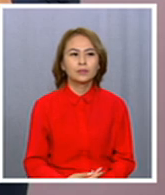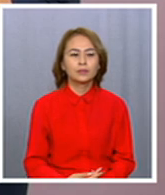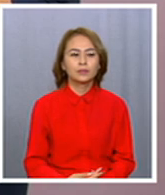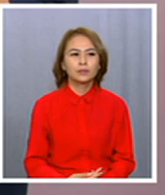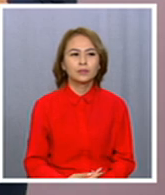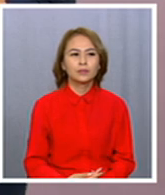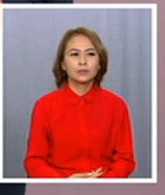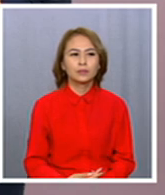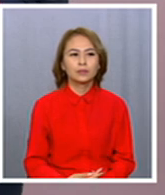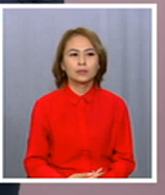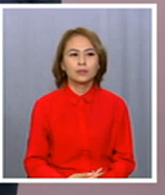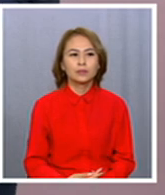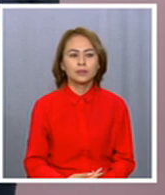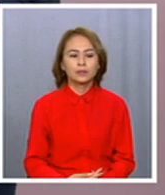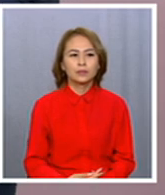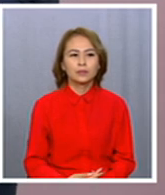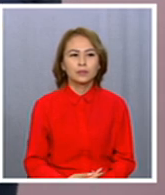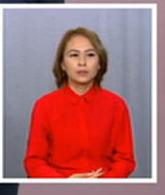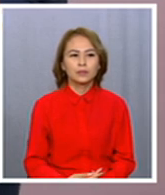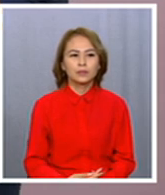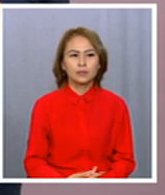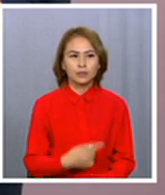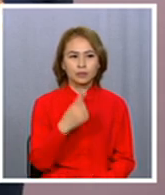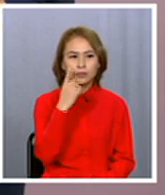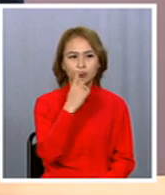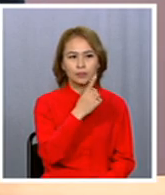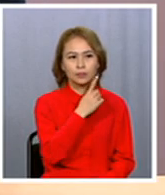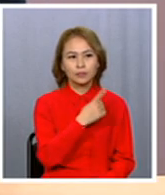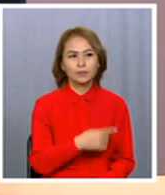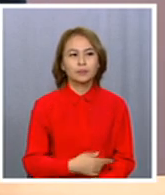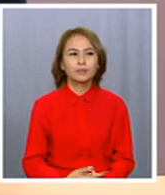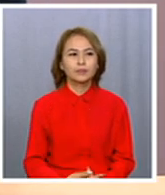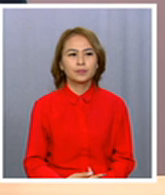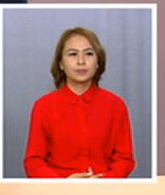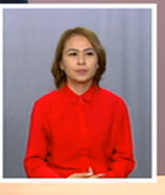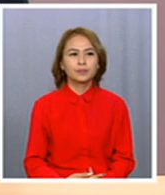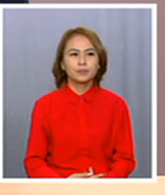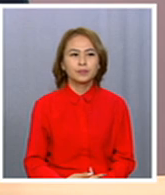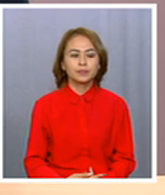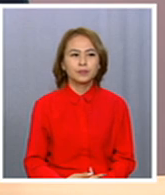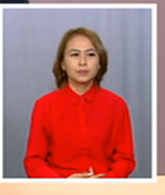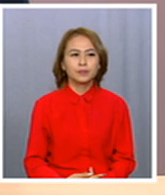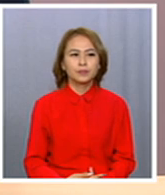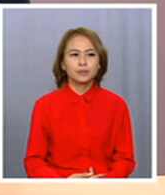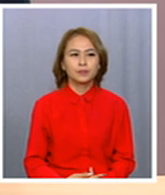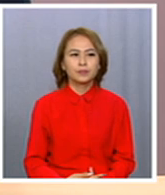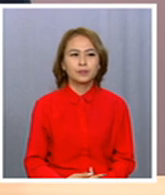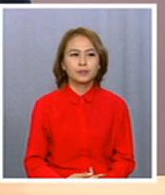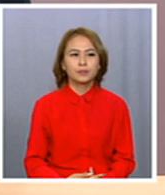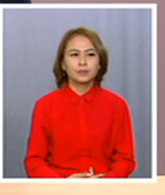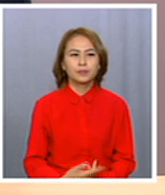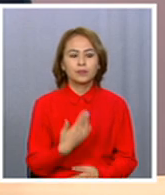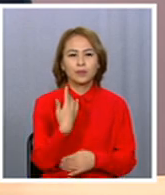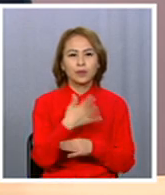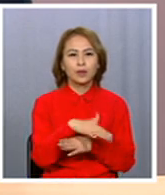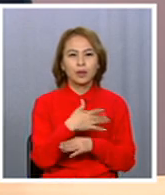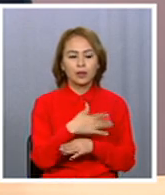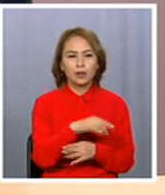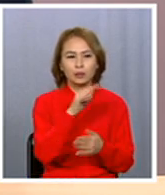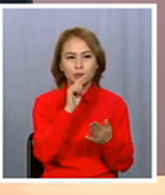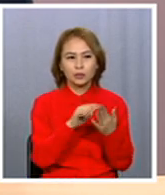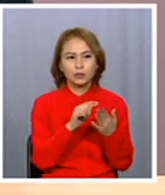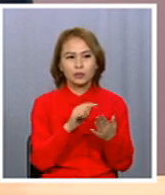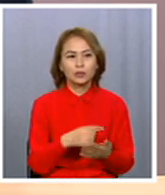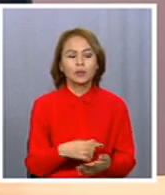Тамаша, тексеріп көрейік. Көз, өте дұрыс айтасыңдар. Үшінші, дала құсы.